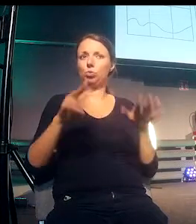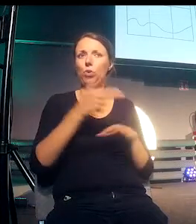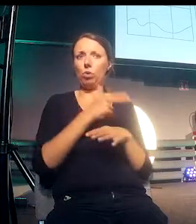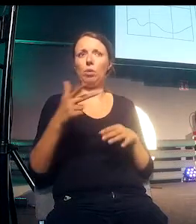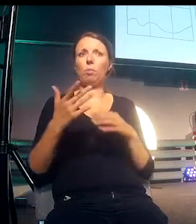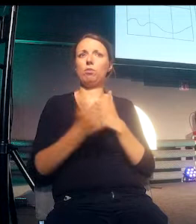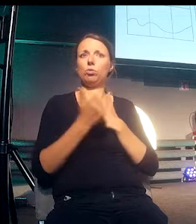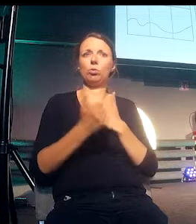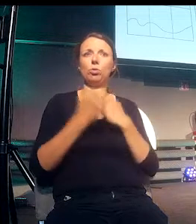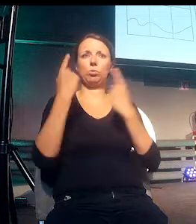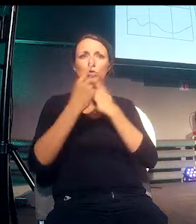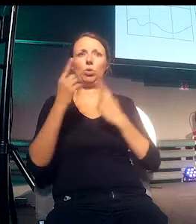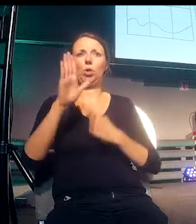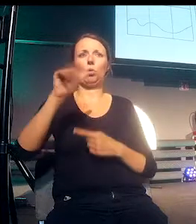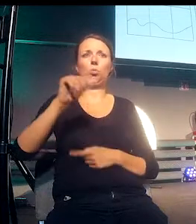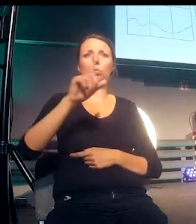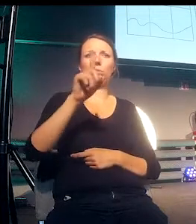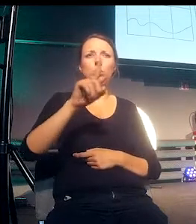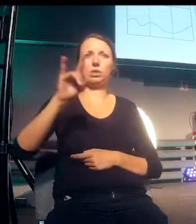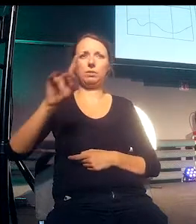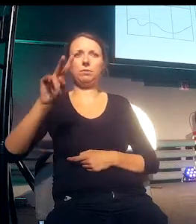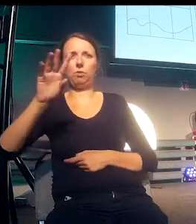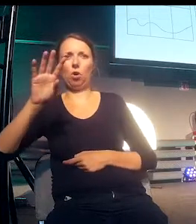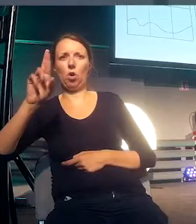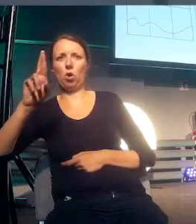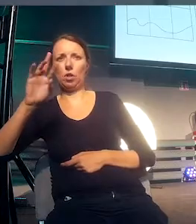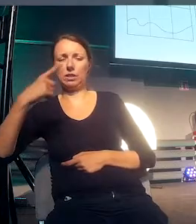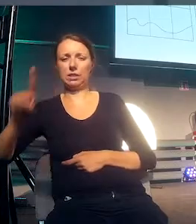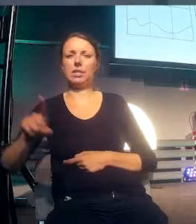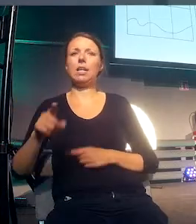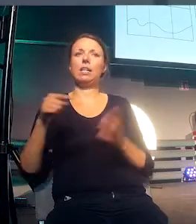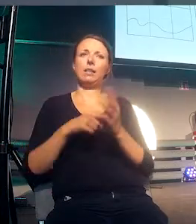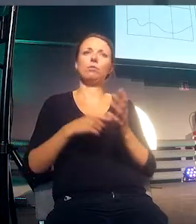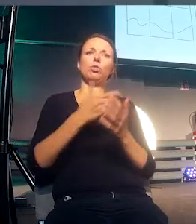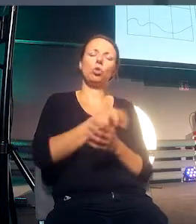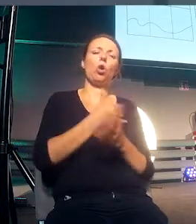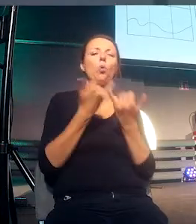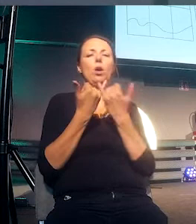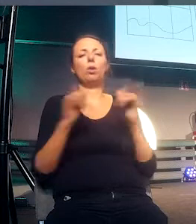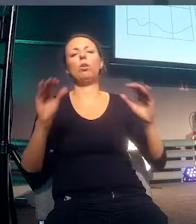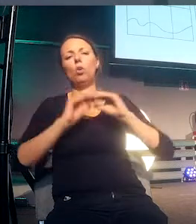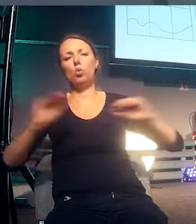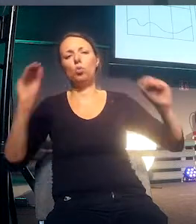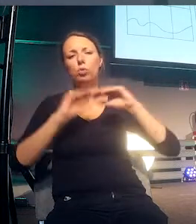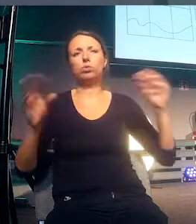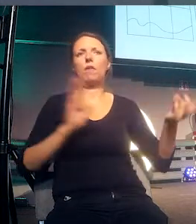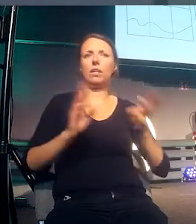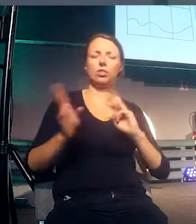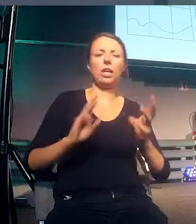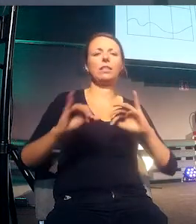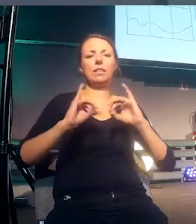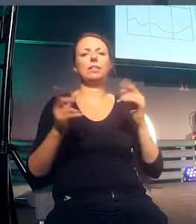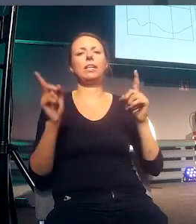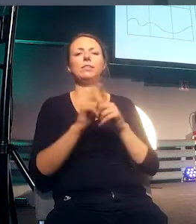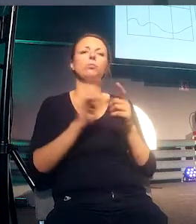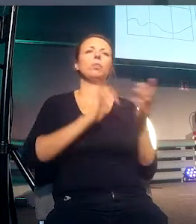przychodzą ludzie z agencji zajmujących się service designem albo prowadzeniem szkoleń, robią warsztaty design thinking, albo my jedziemy na takie warsztaty